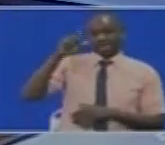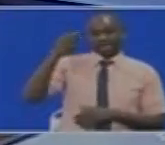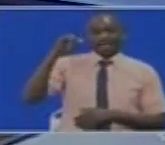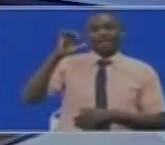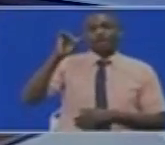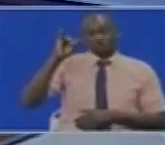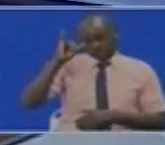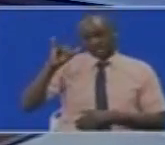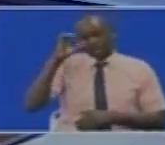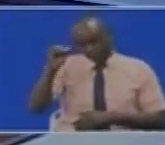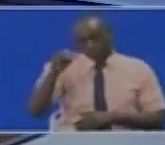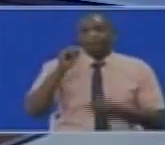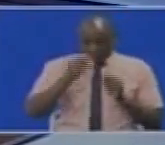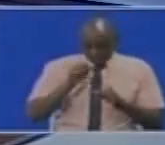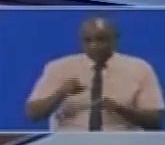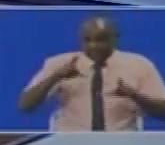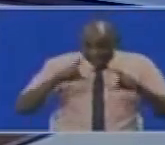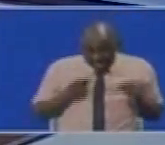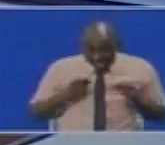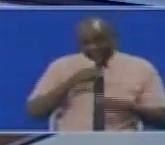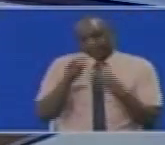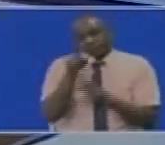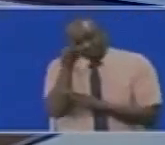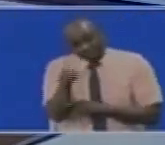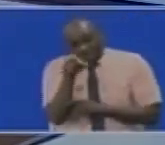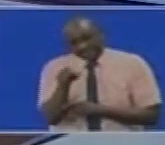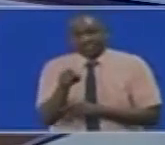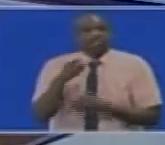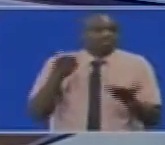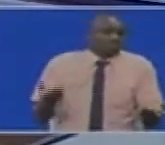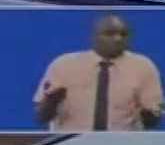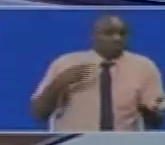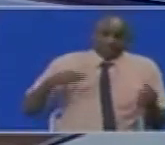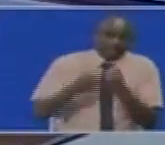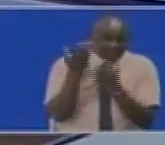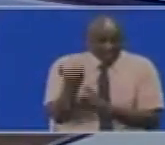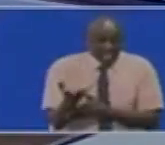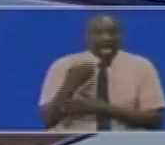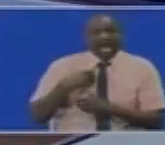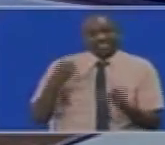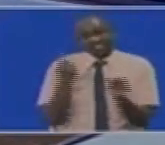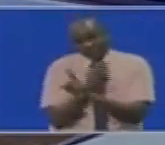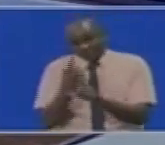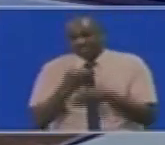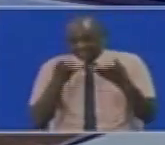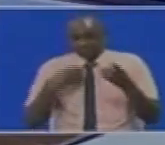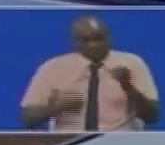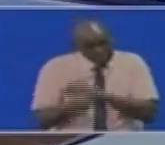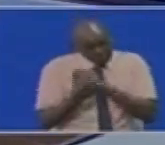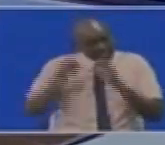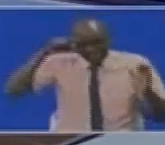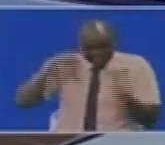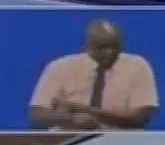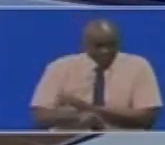Marakwet ambaye atatupeleka moja kwa moja kuhusiana na kile ambacho kilichojiri na baadhi ya mambo ambayo atatupamanulia vema